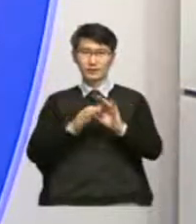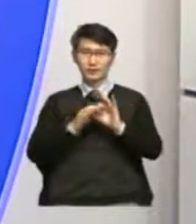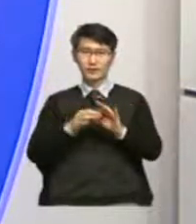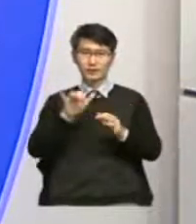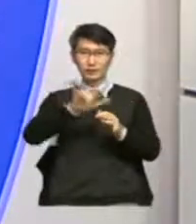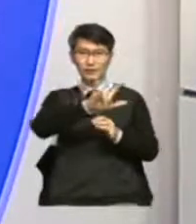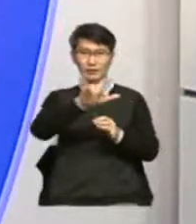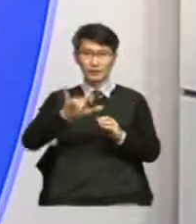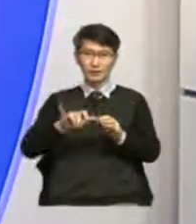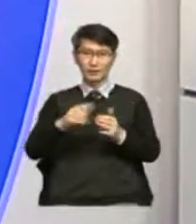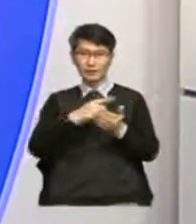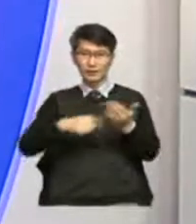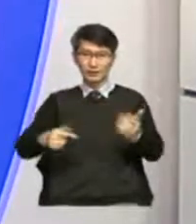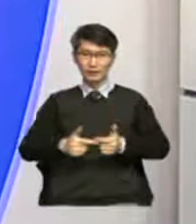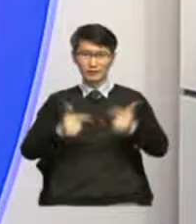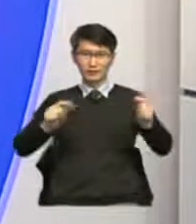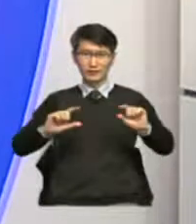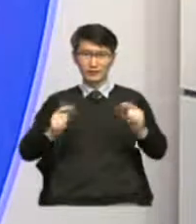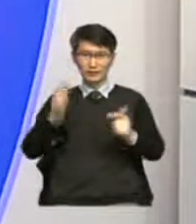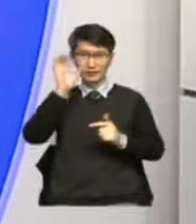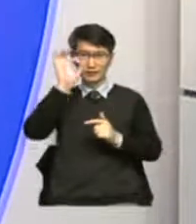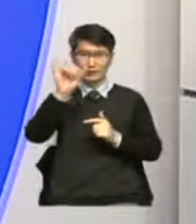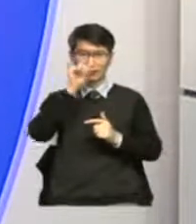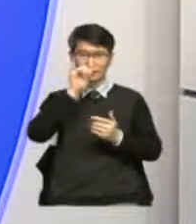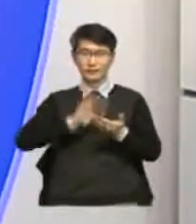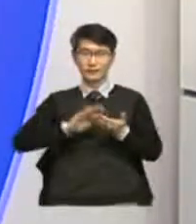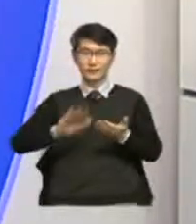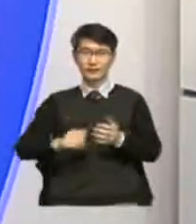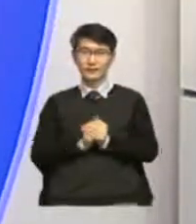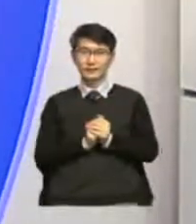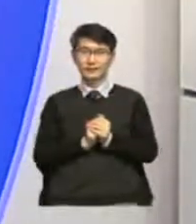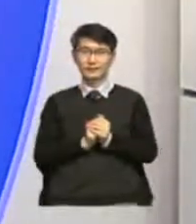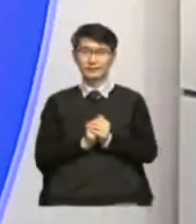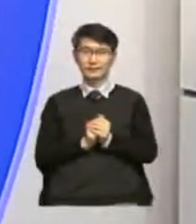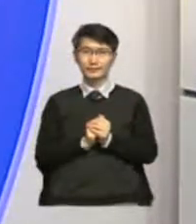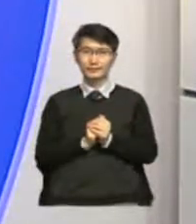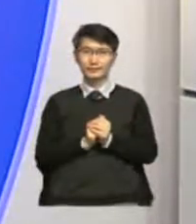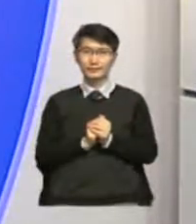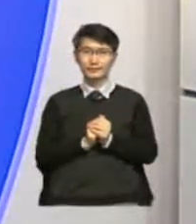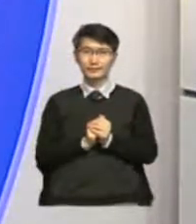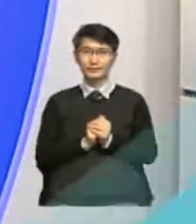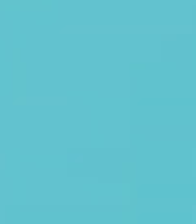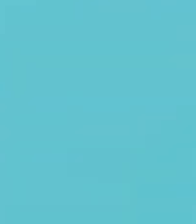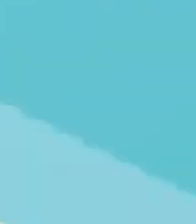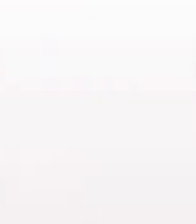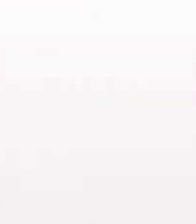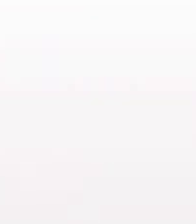피해가 더 이상 확산되지 않길 바라봅니다. 지금까지 클릭 키워드였습니다.